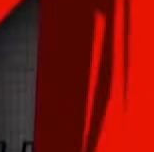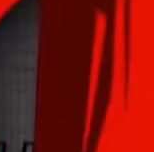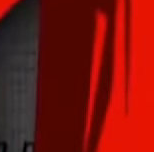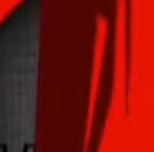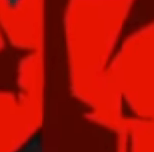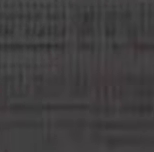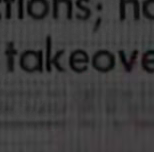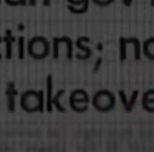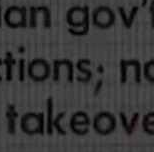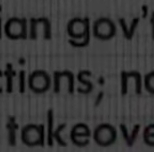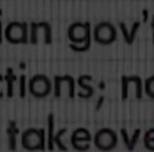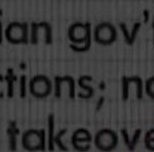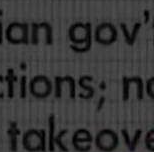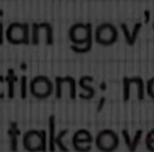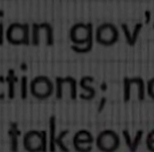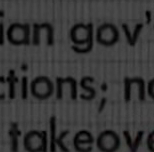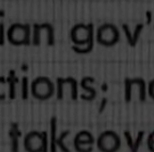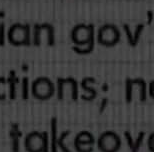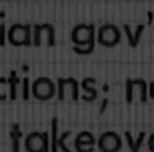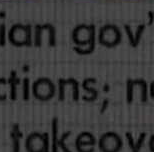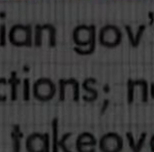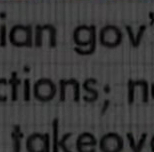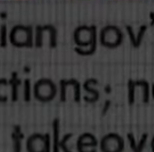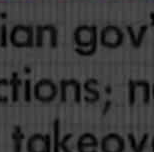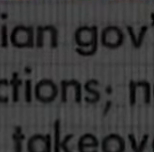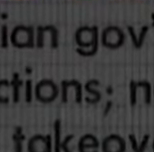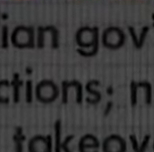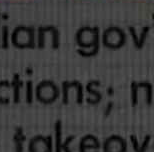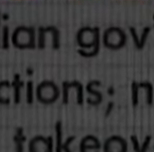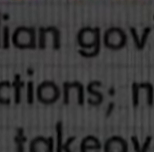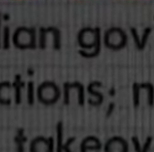dumadaming komunista para magdeklara ng martial law noong